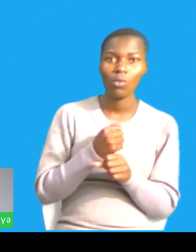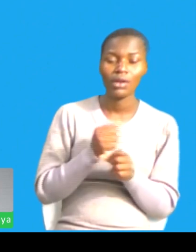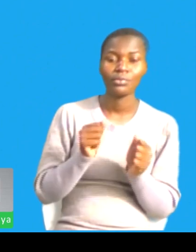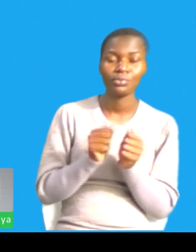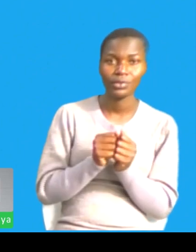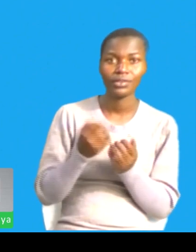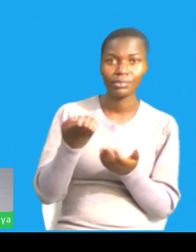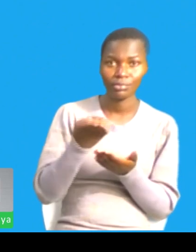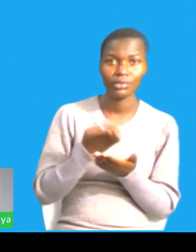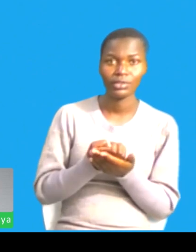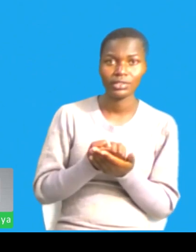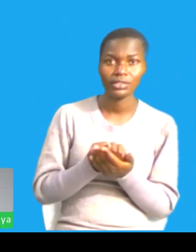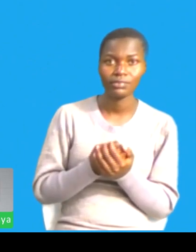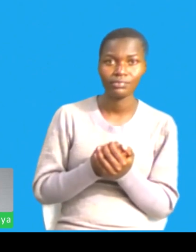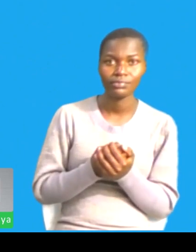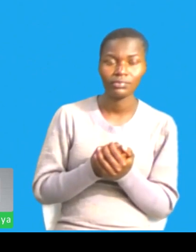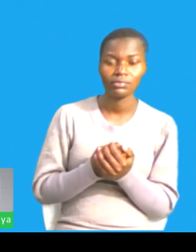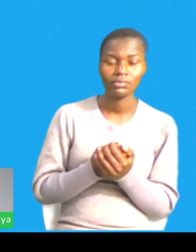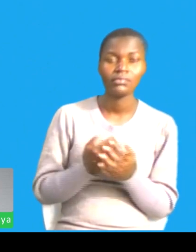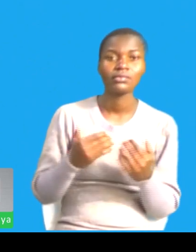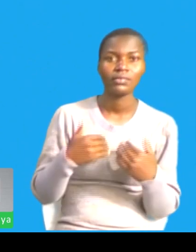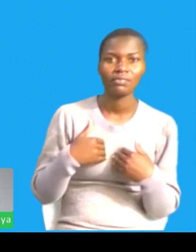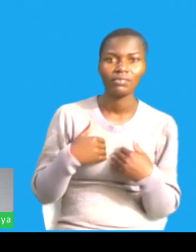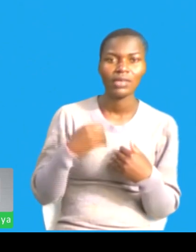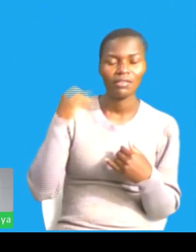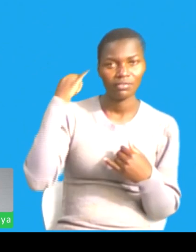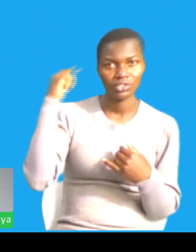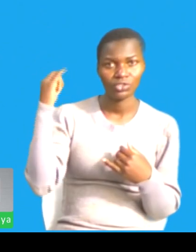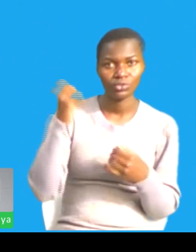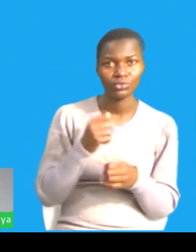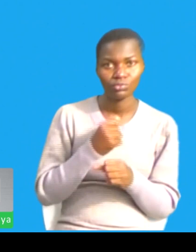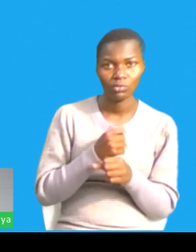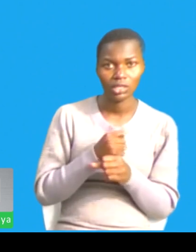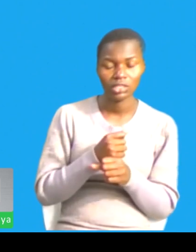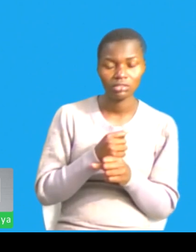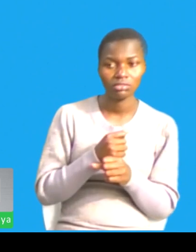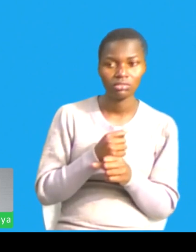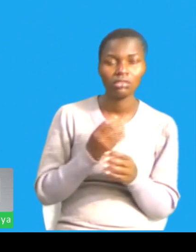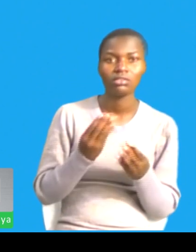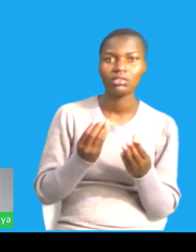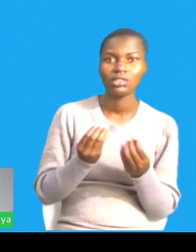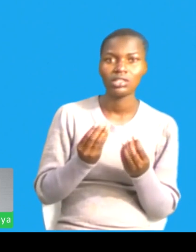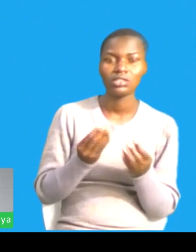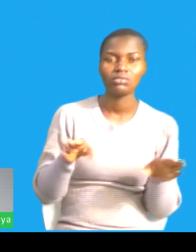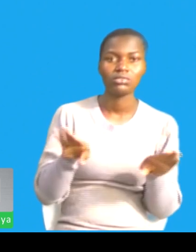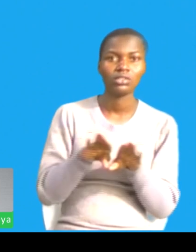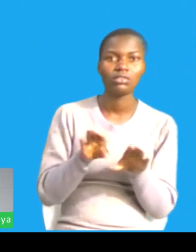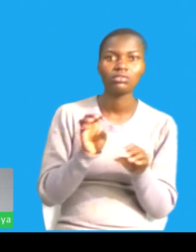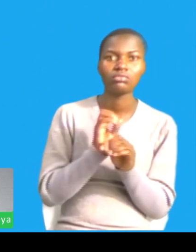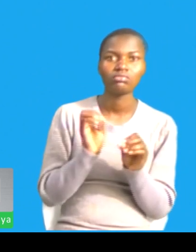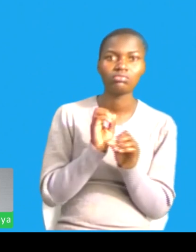of sensitive issues zile inafanya nayo, so si virahisi ati ifungwe tu vile watu